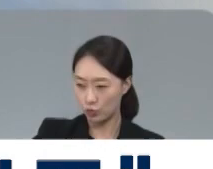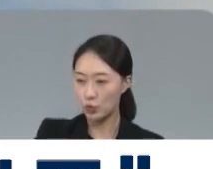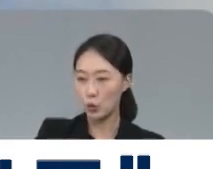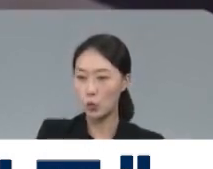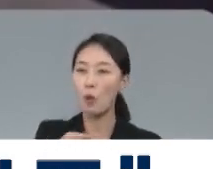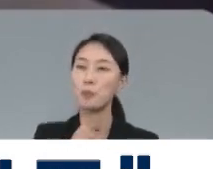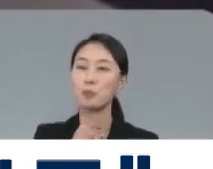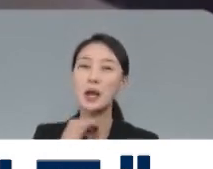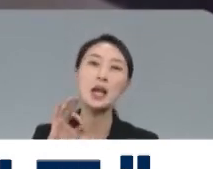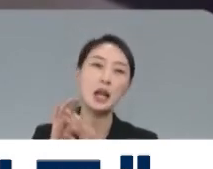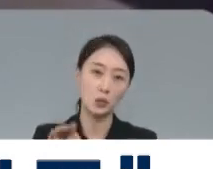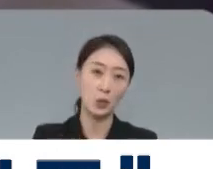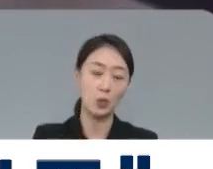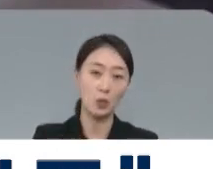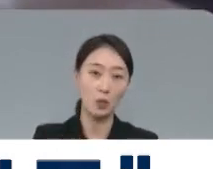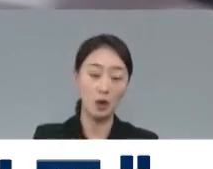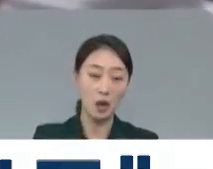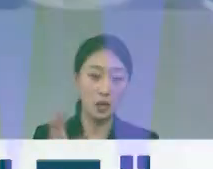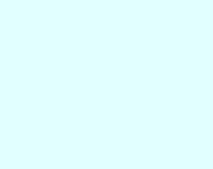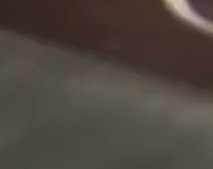백악관이 직접 밝혔습니다